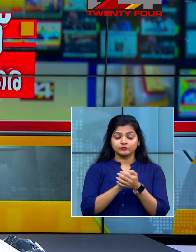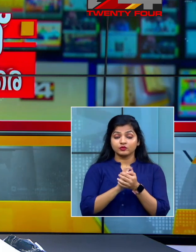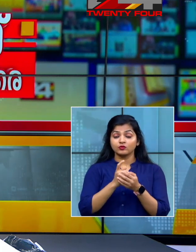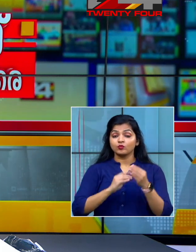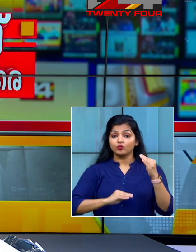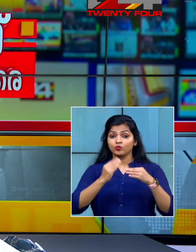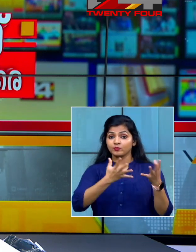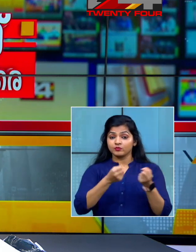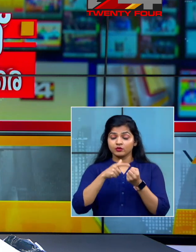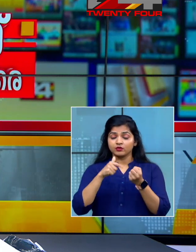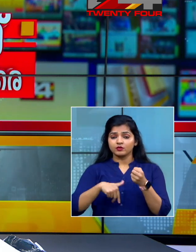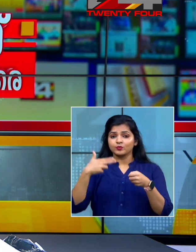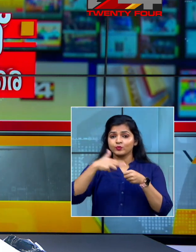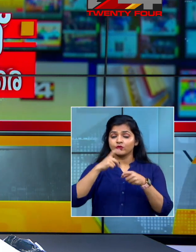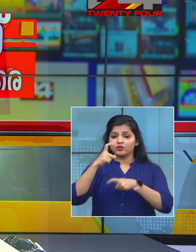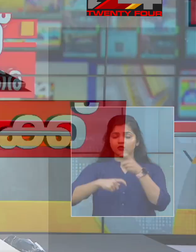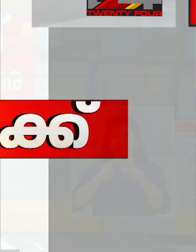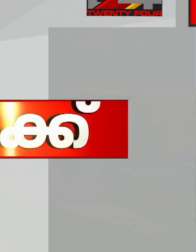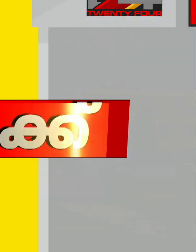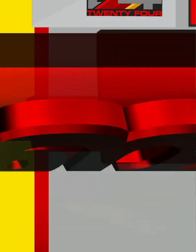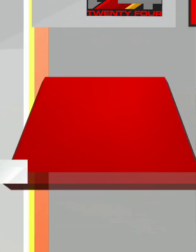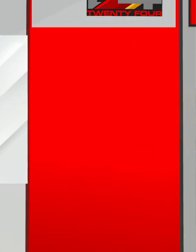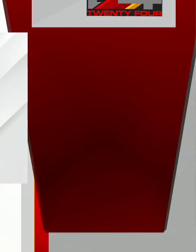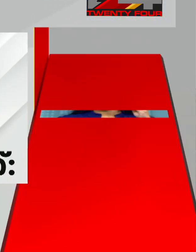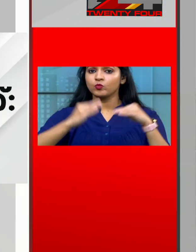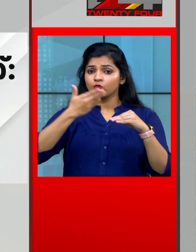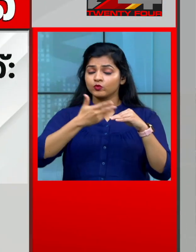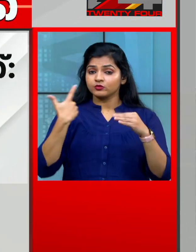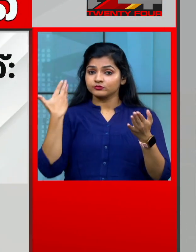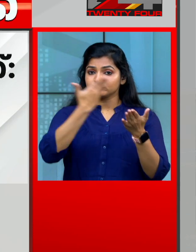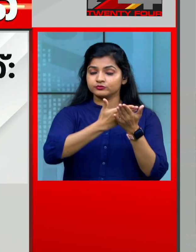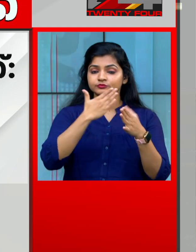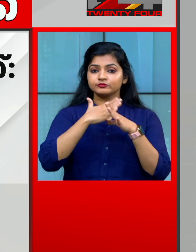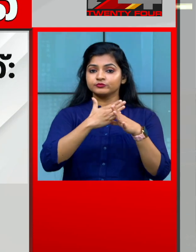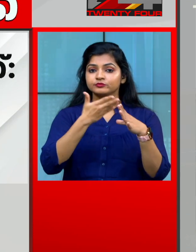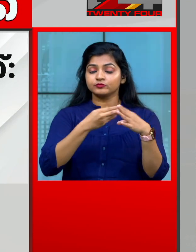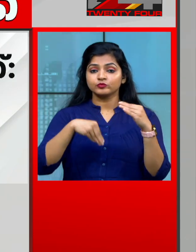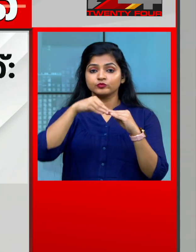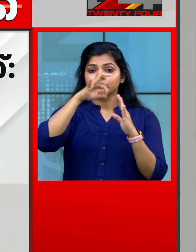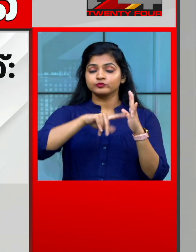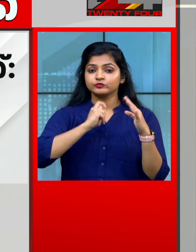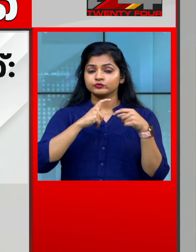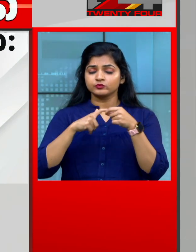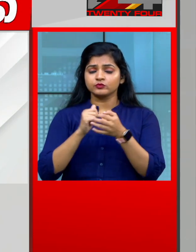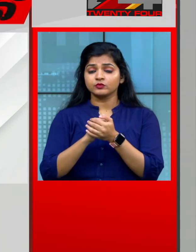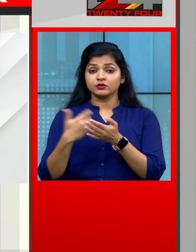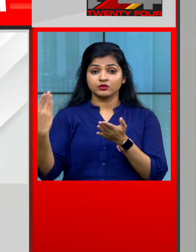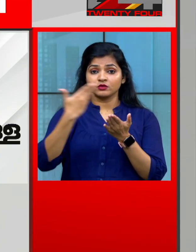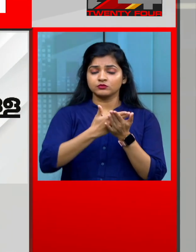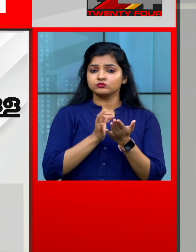നിരക്ക് ഈടാക്കുന്നത് ചോദ്യം ചെയ്തായിരുന്നു ഹർജി. അച്യുതൻ വിവരങ്ങളുമായി ഡൽഹിയിൽ നിന്ന് ചേരുന്നുണ്ട്. അച്യുതൻ, ഹർജി തള്ളിക്കൊണ്ട് കോടതി വ്യക്തമാക്കുന്നത് എന്ത്?